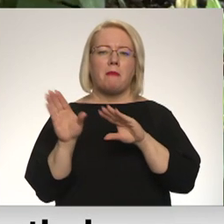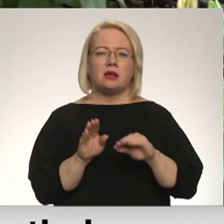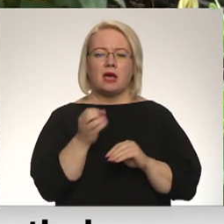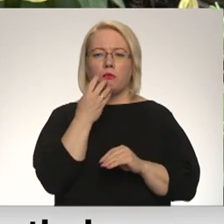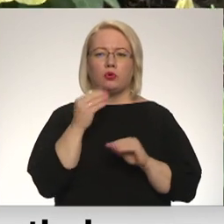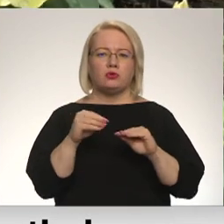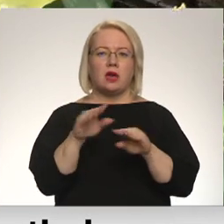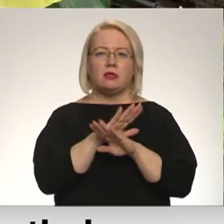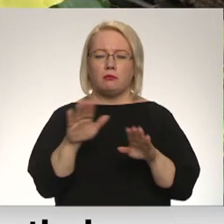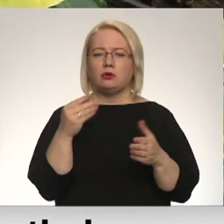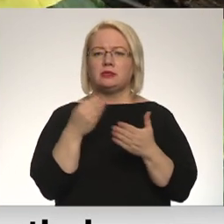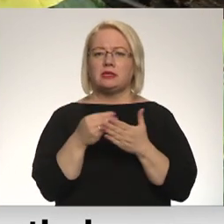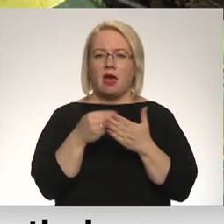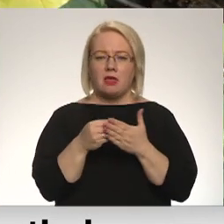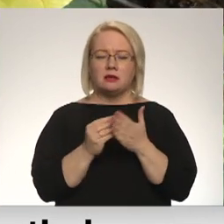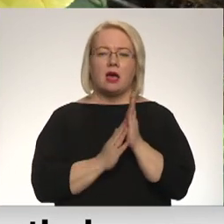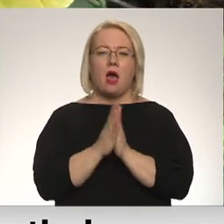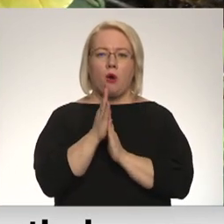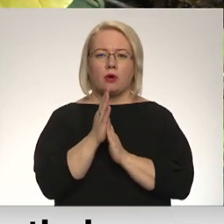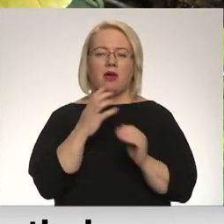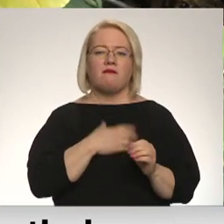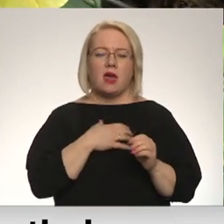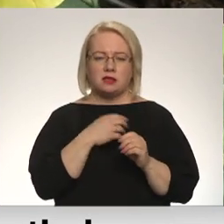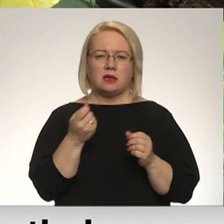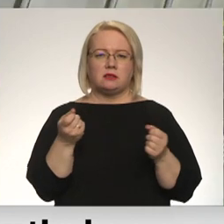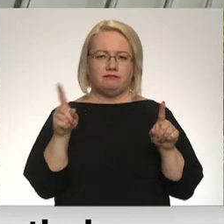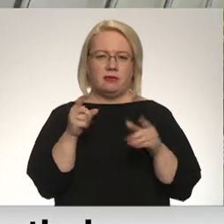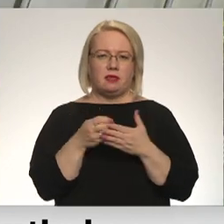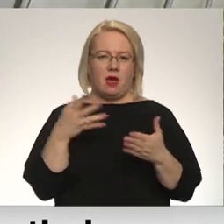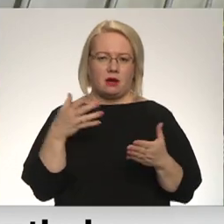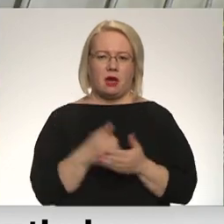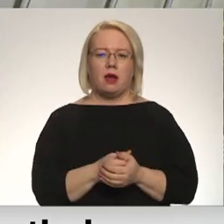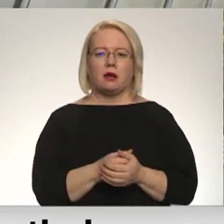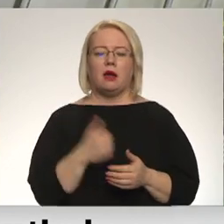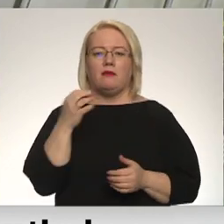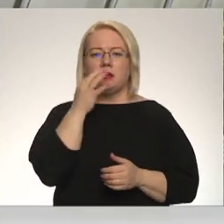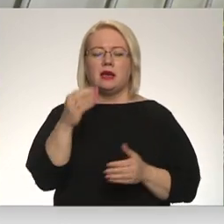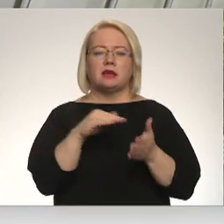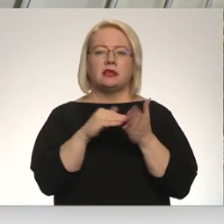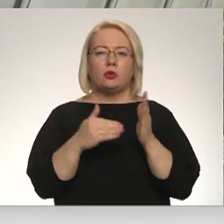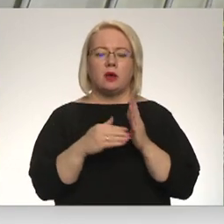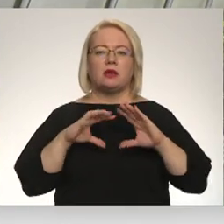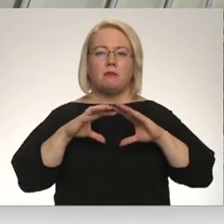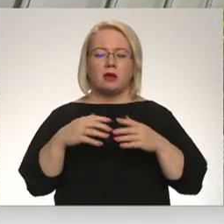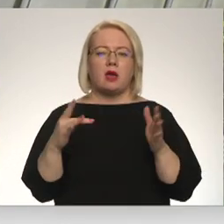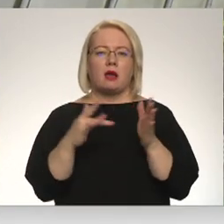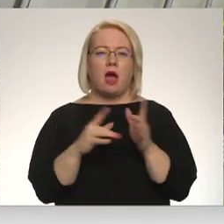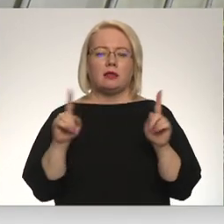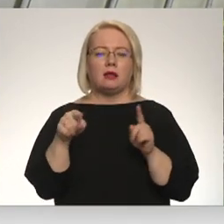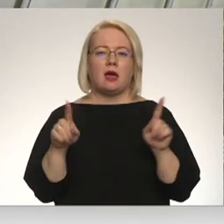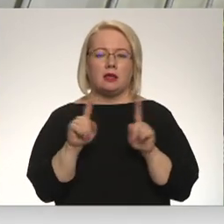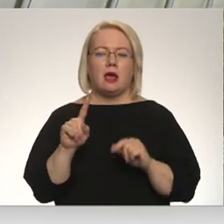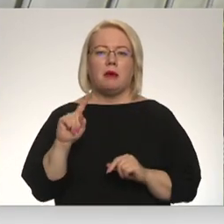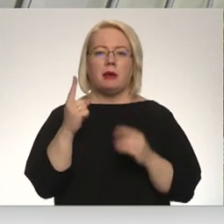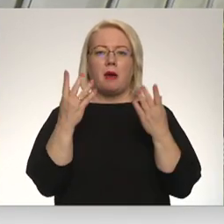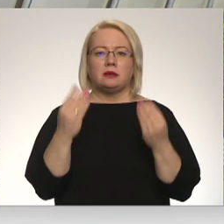nebūšot. Cenas augiem gan visticamāk nākšoties palielināt. Situācija pasaulē ir tāda, kāda ir. Nu, pirmās dienas tā,